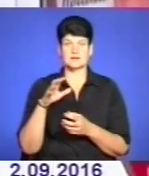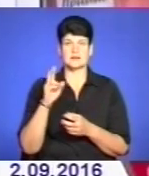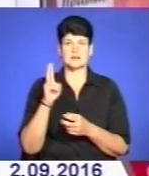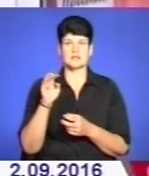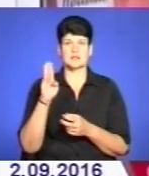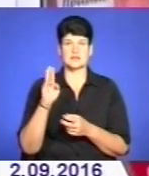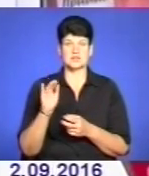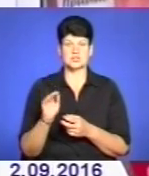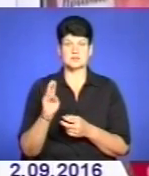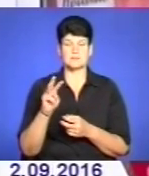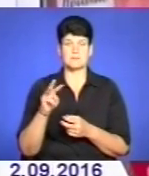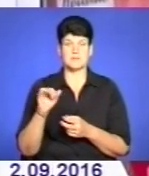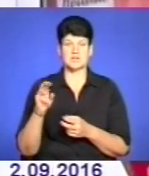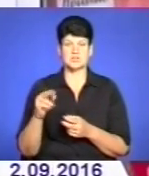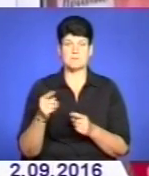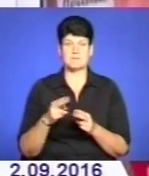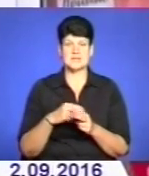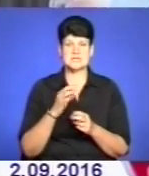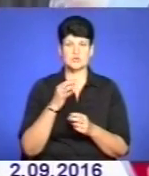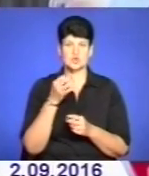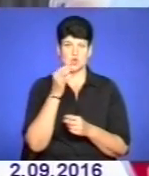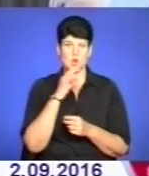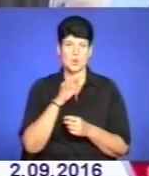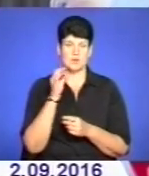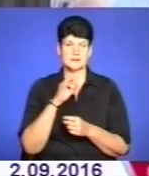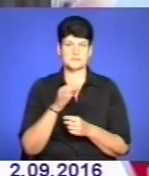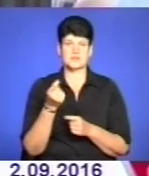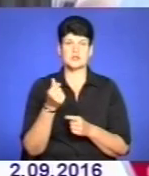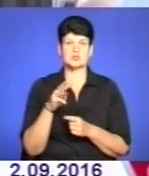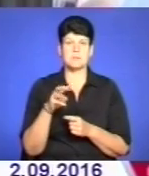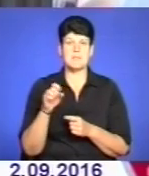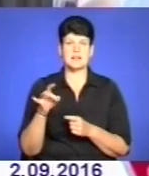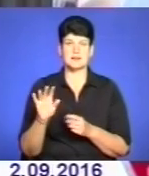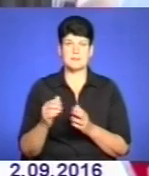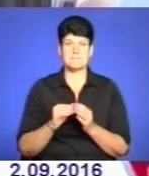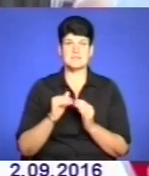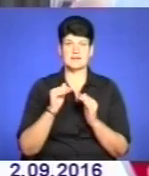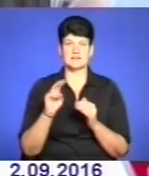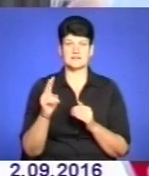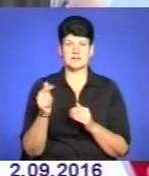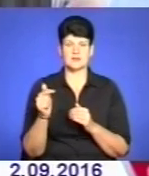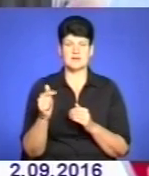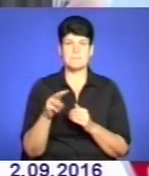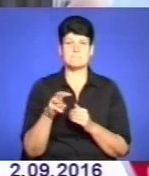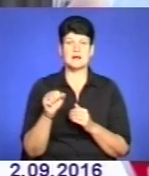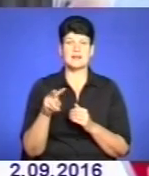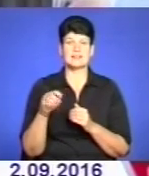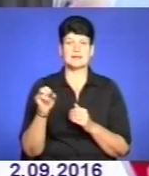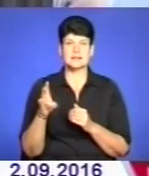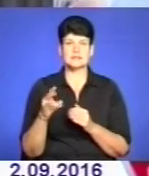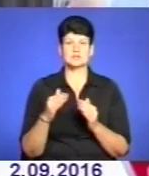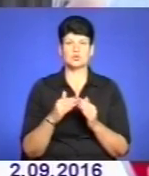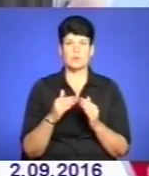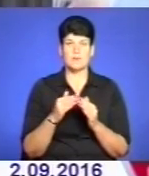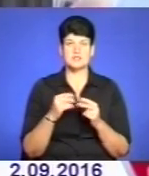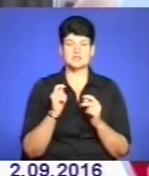і дорослі, без кісточки, солодкі. Трошки малина піднялась на 2 гривні, але малина такий продукт, що то домашній, нічого